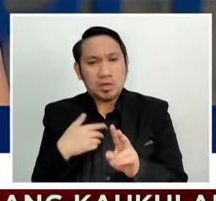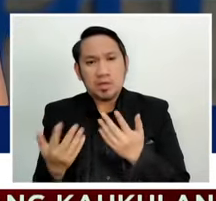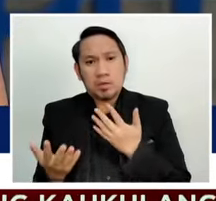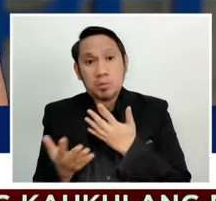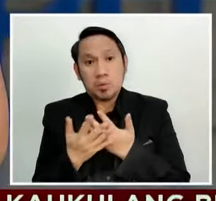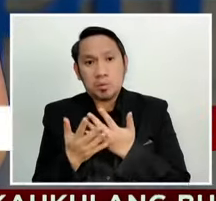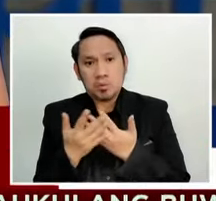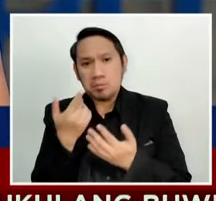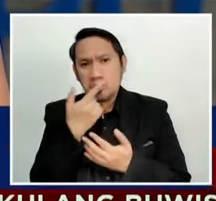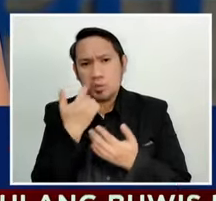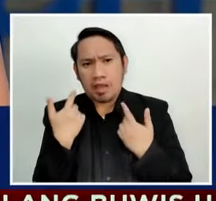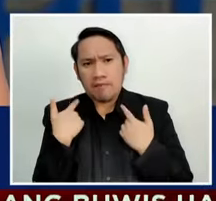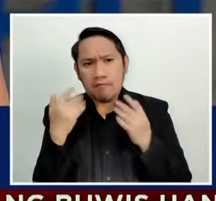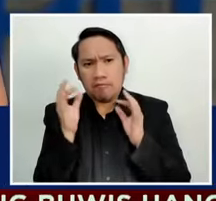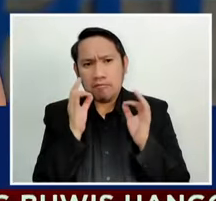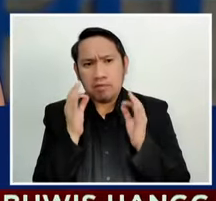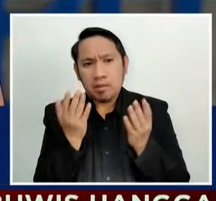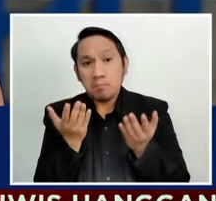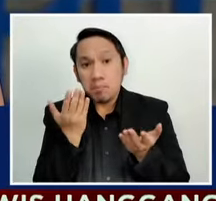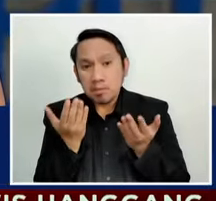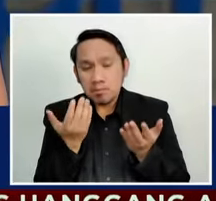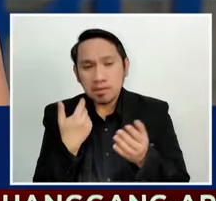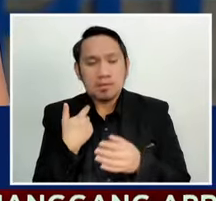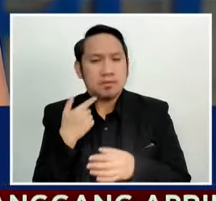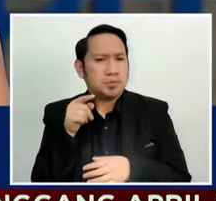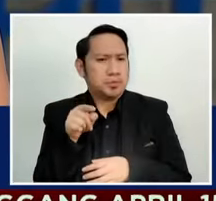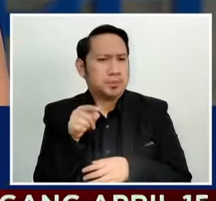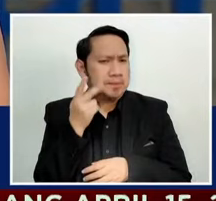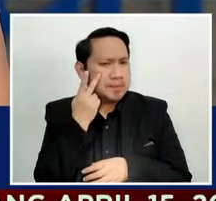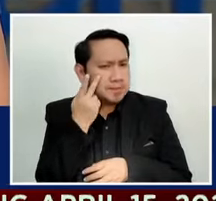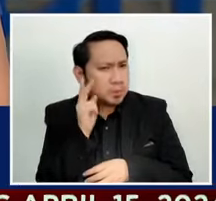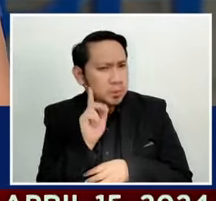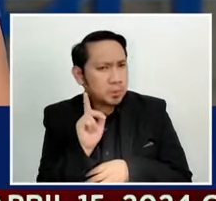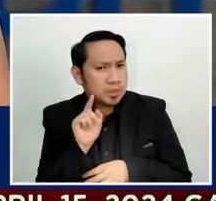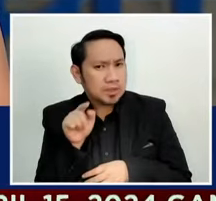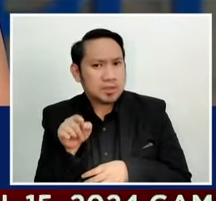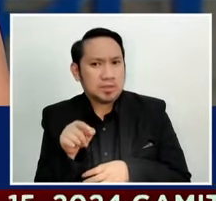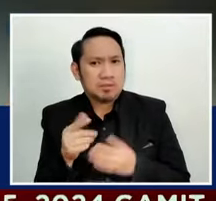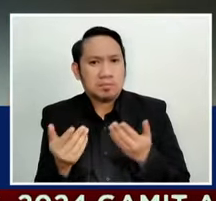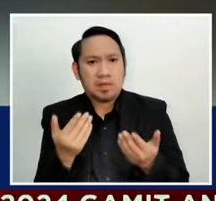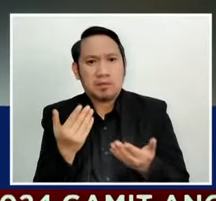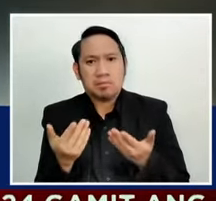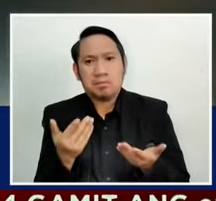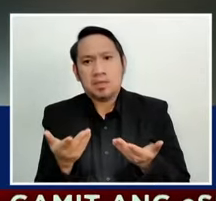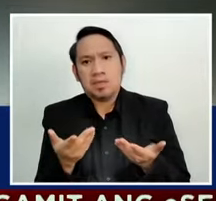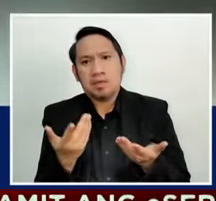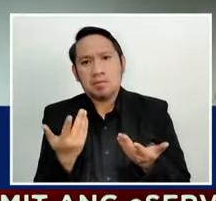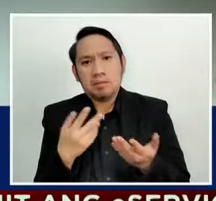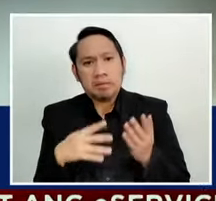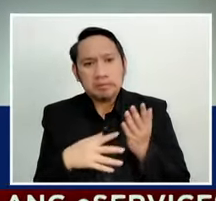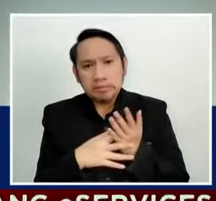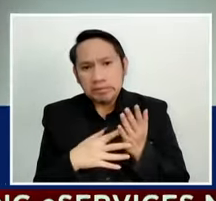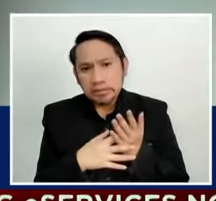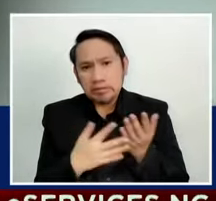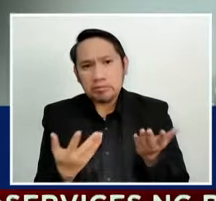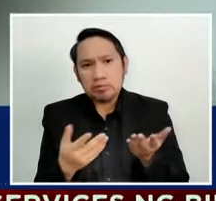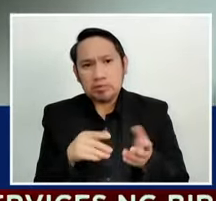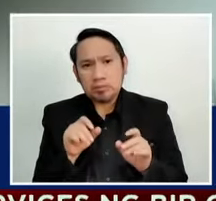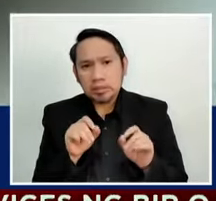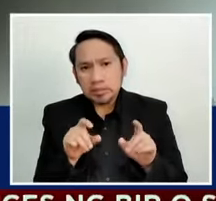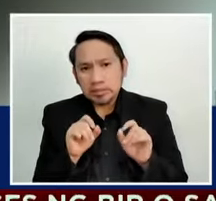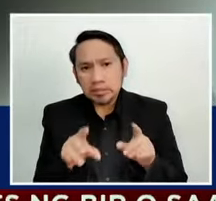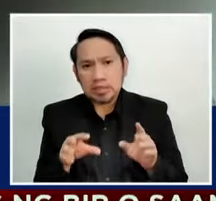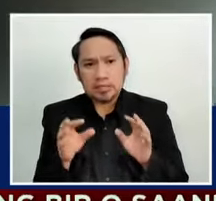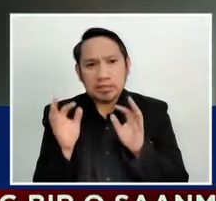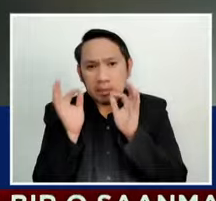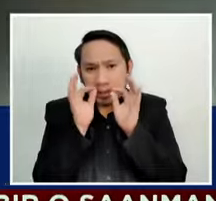droga. Kaya't isa sa tinitingnan ang angulo ng pulis sa krimen ay ang onsehan sa droga. Tumanggi ang dalawa pang naarestong